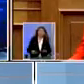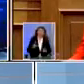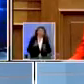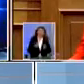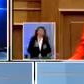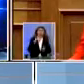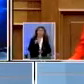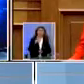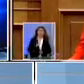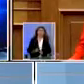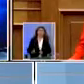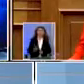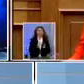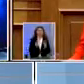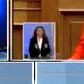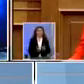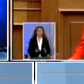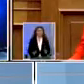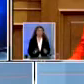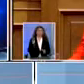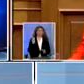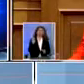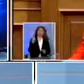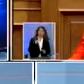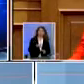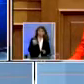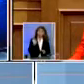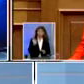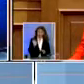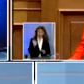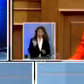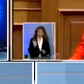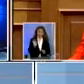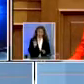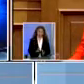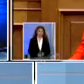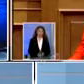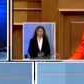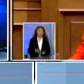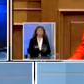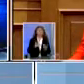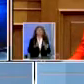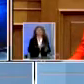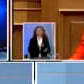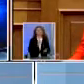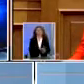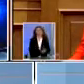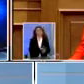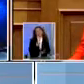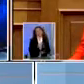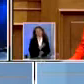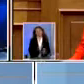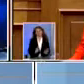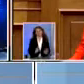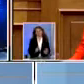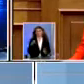δρόμενα? Μα αν ήθελε όντως ρυθμιστικό παράγοντα, θα ψήφιζε την απλή αναλογική, γιατί ένα κόμμα του 4%,